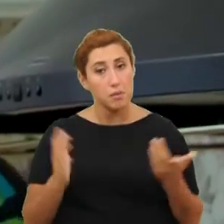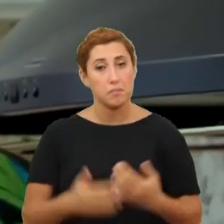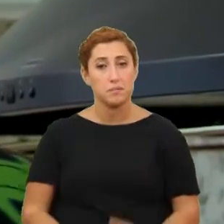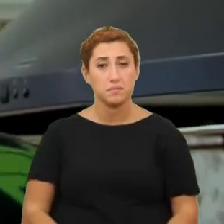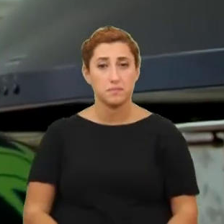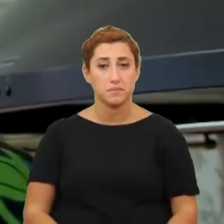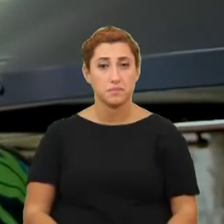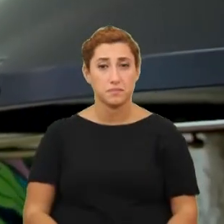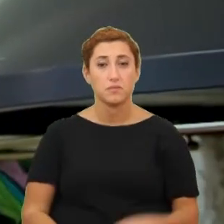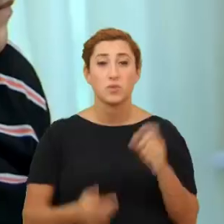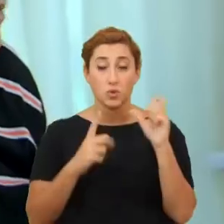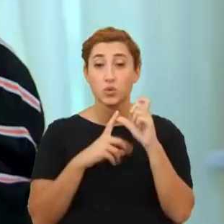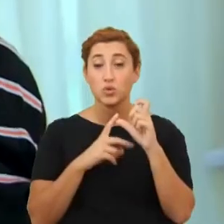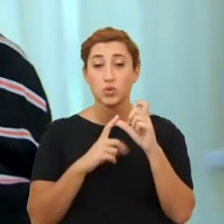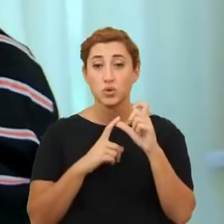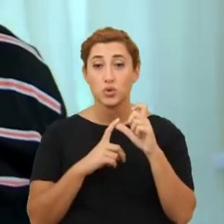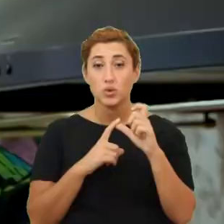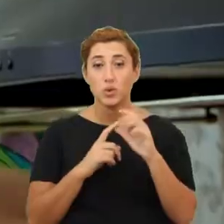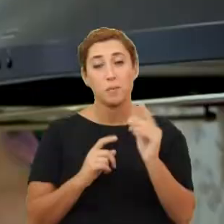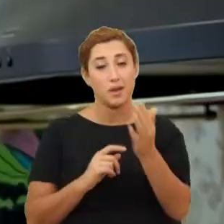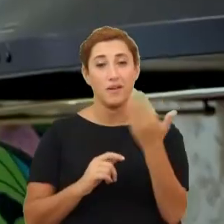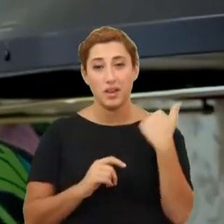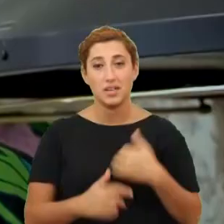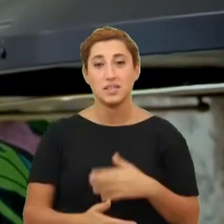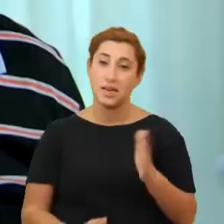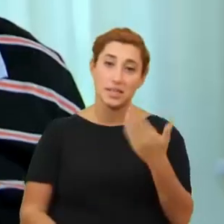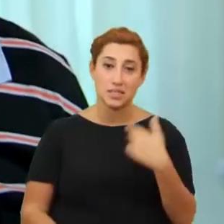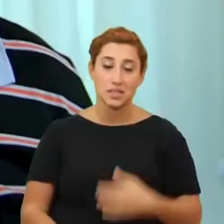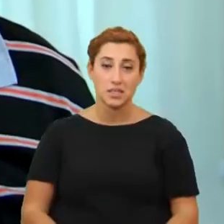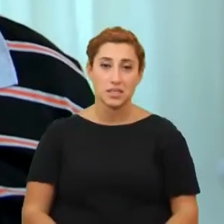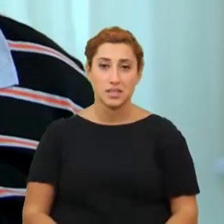tamam. Şükrü, çıkar bakalım paraları. Hadi.